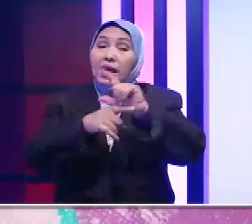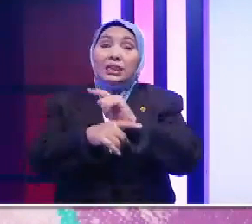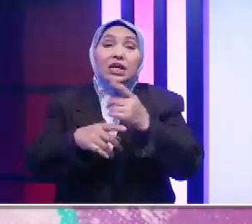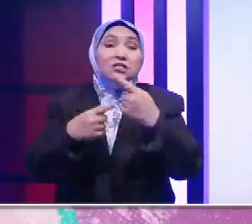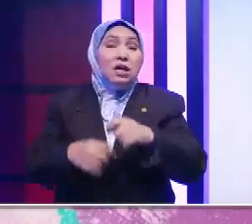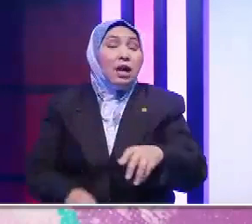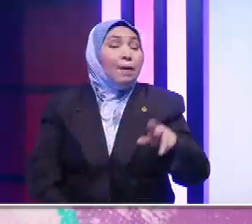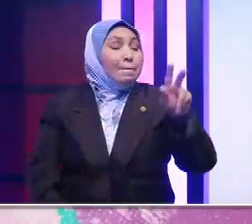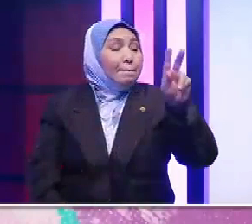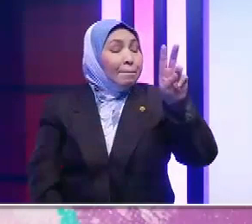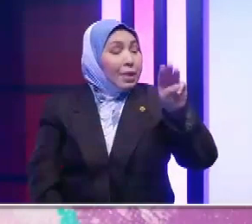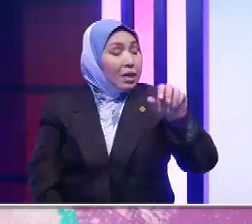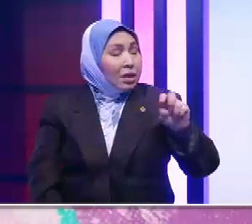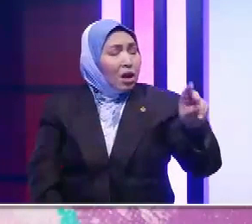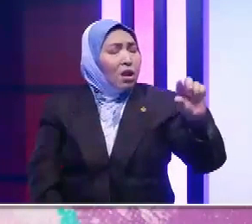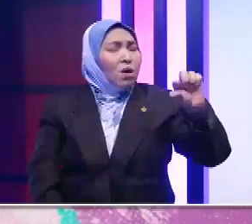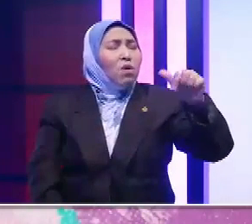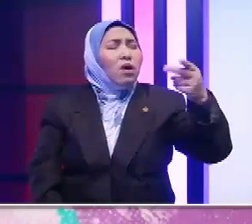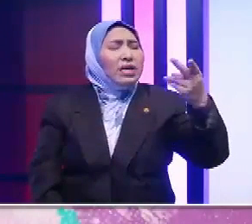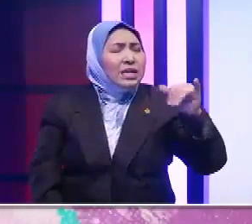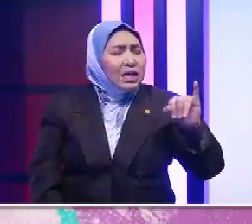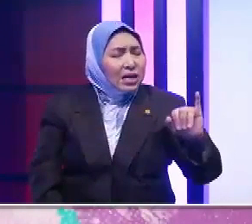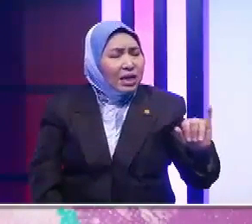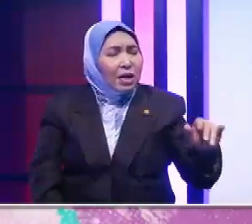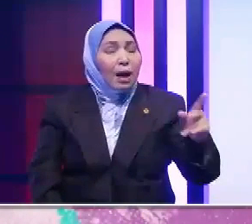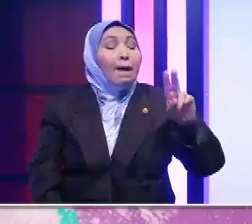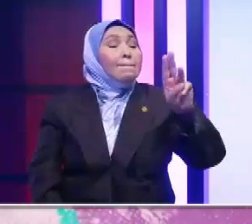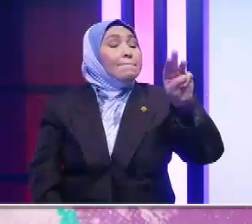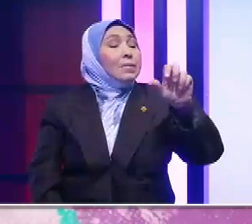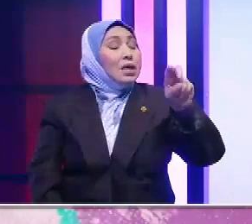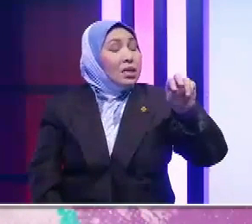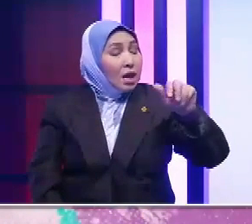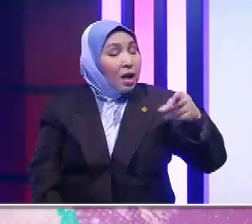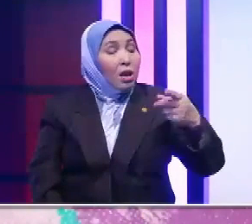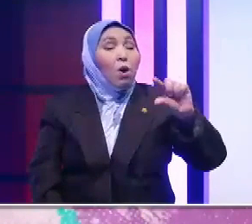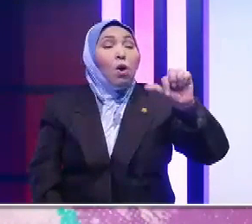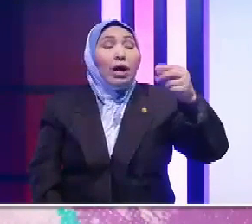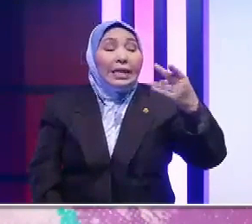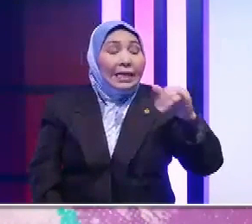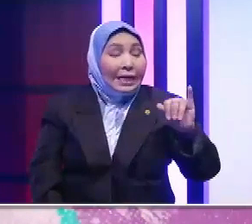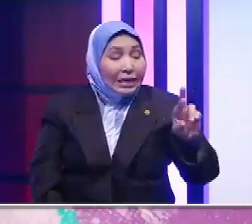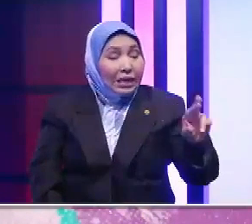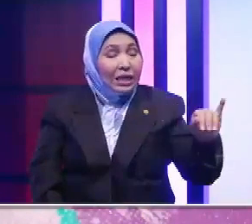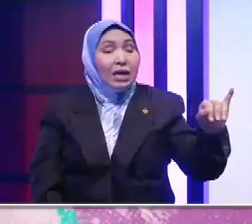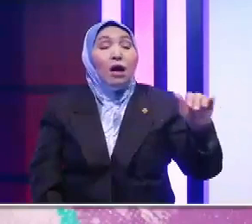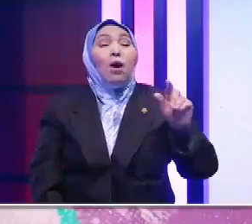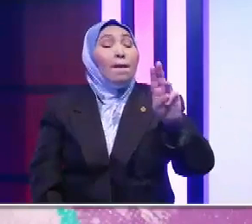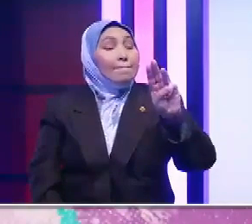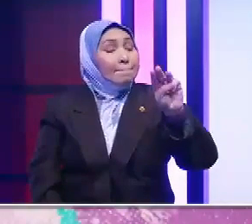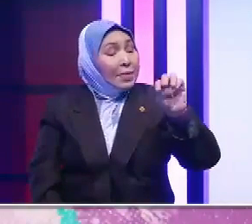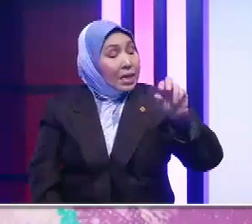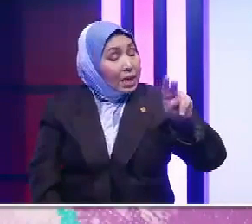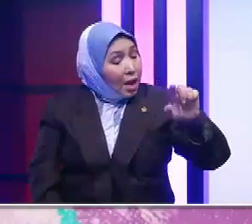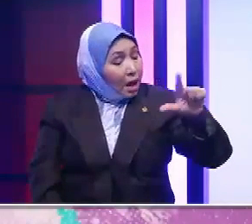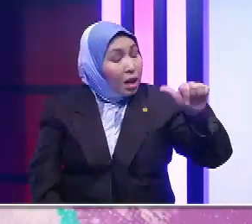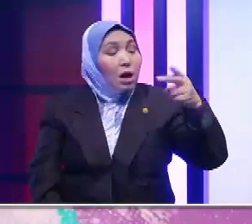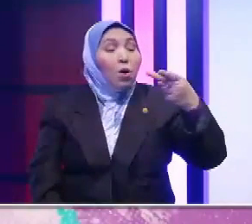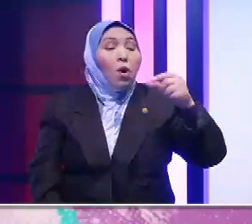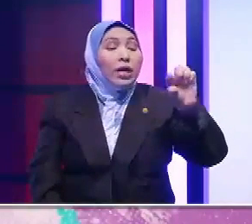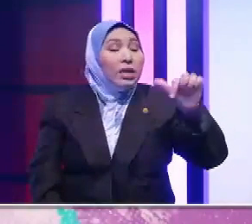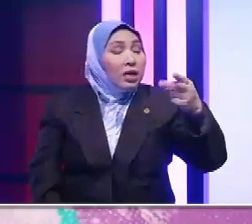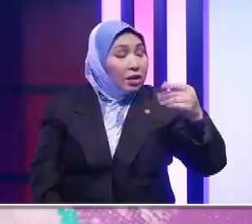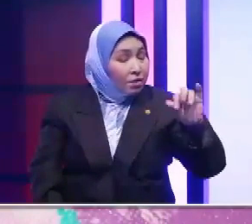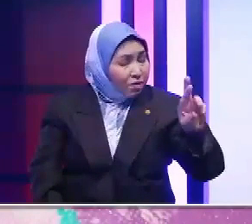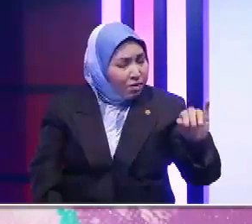cuba minal ghayzi, minal ghayzi, minal ghayzi.